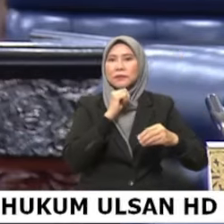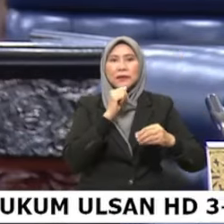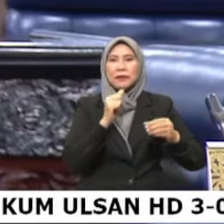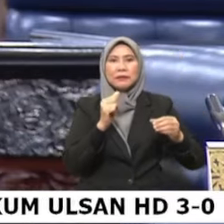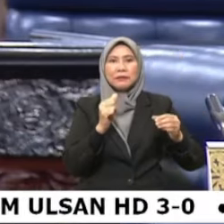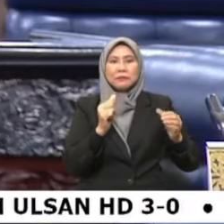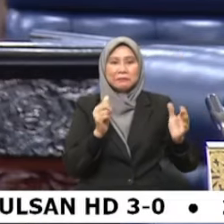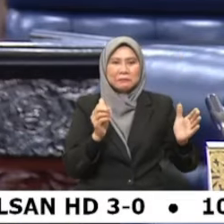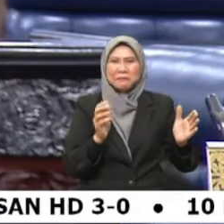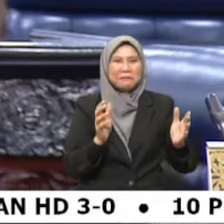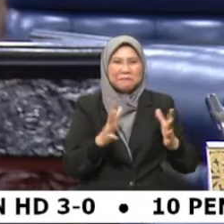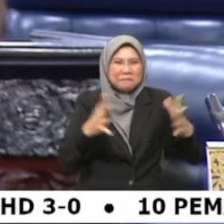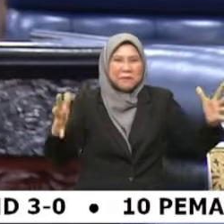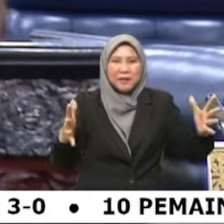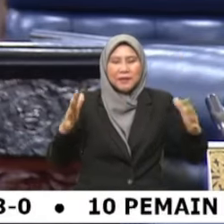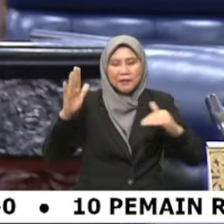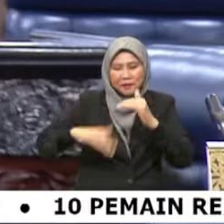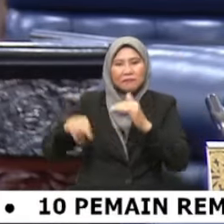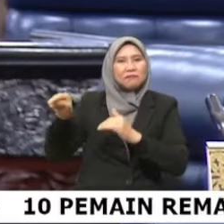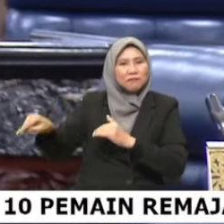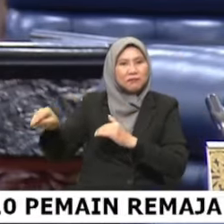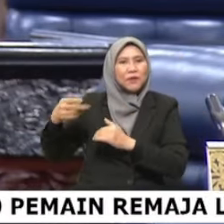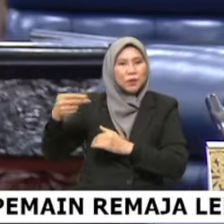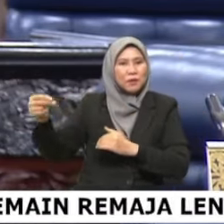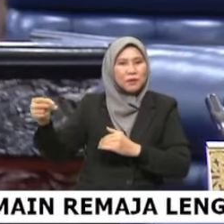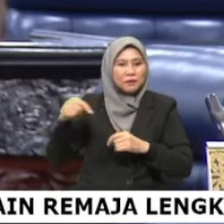Indonesia, maka apabila kerajaan